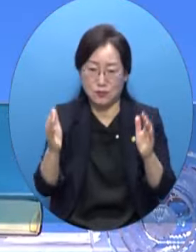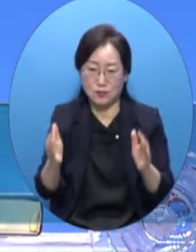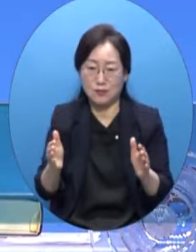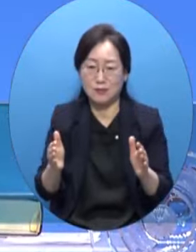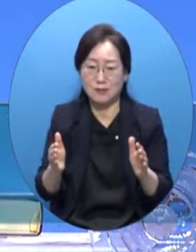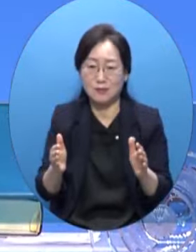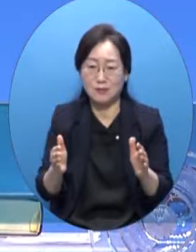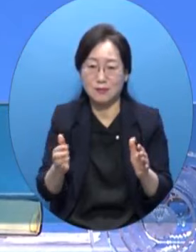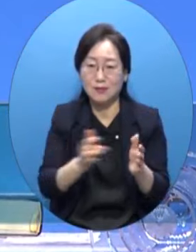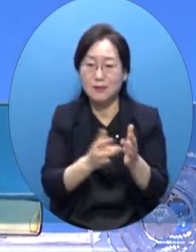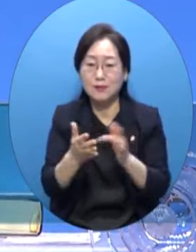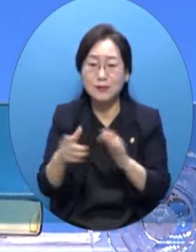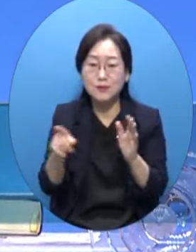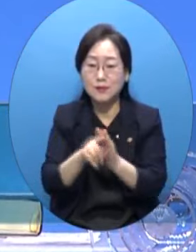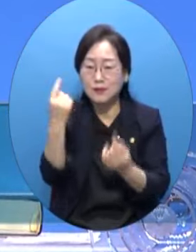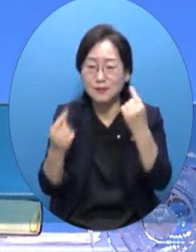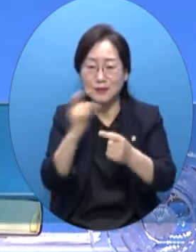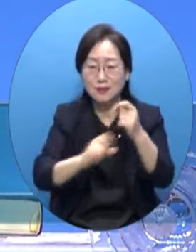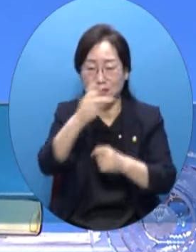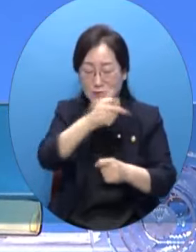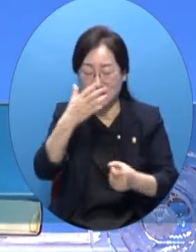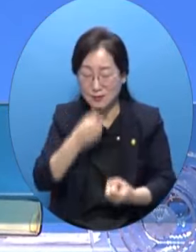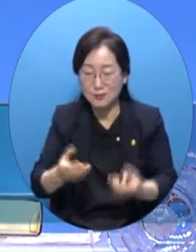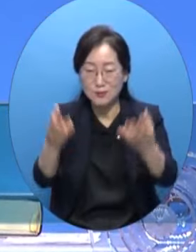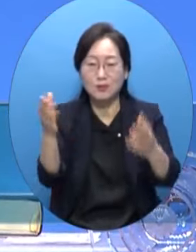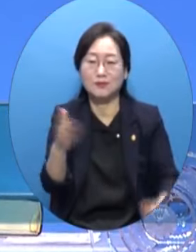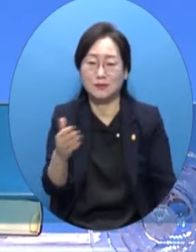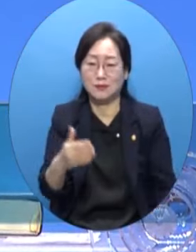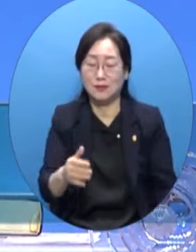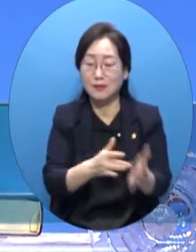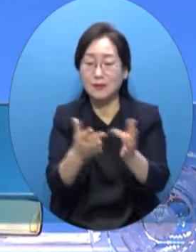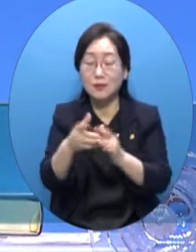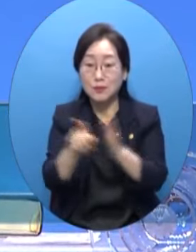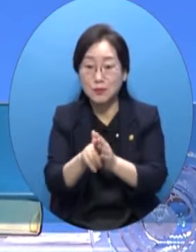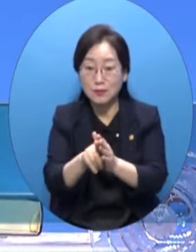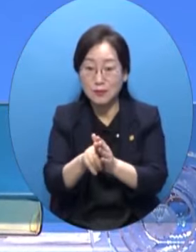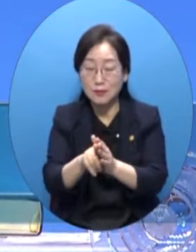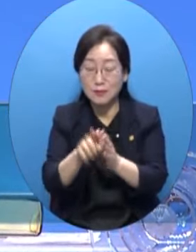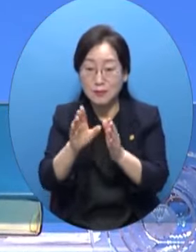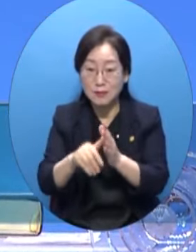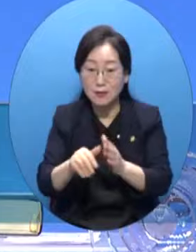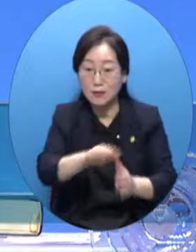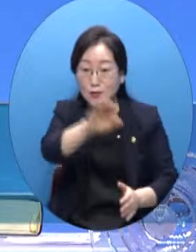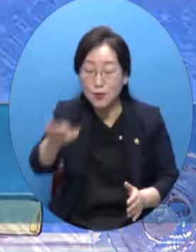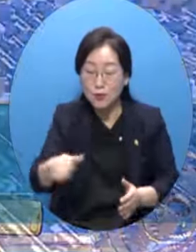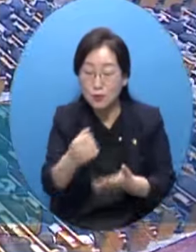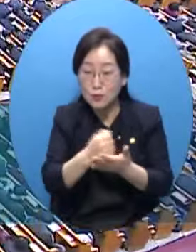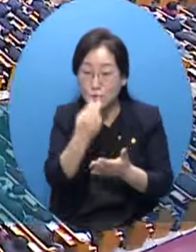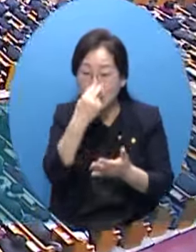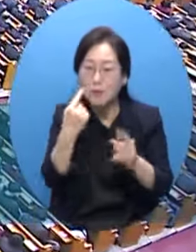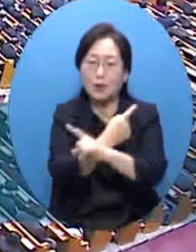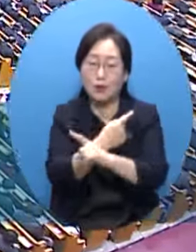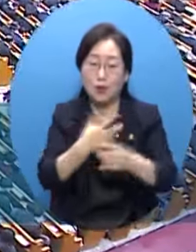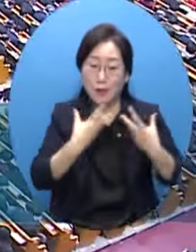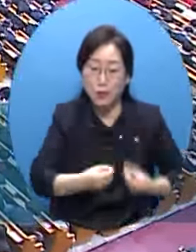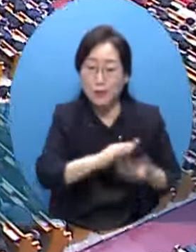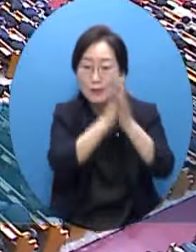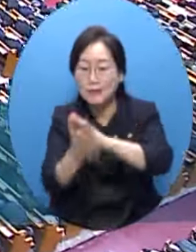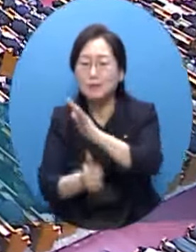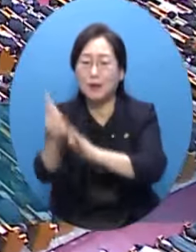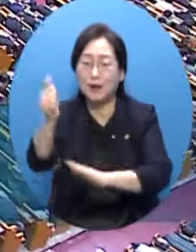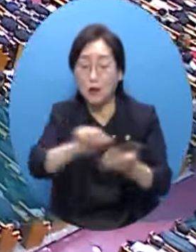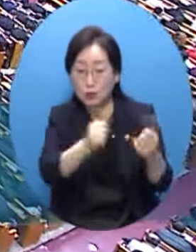인생길에서 예수님을 믿는 것보다 더 큰 축복이 없습니다. 예수님을 믿는 그 순간 여러분의 운명이 바뀌어집니다. 절망의 운명에서 희망의